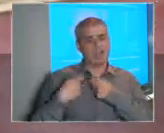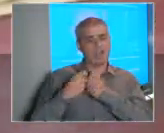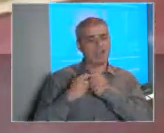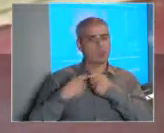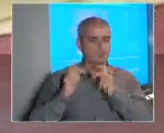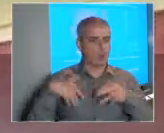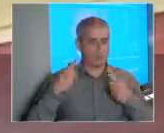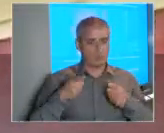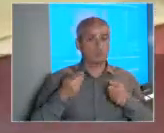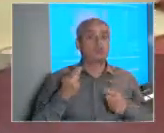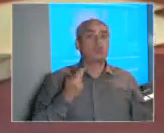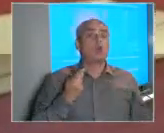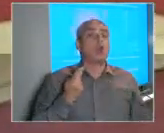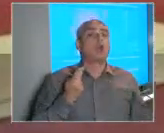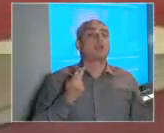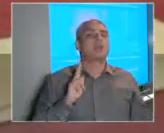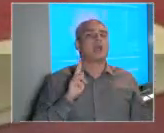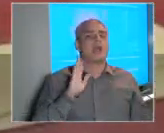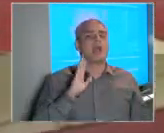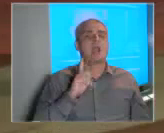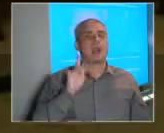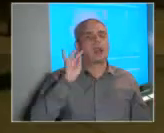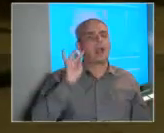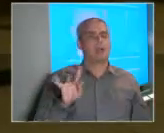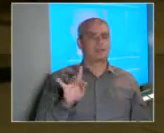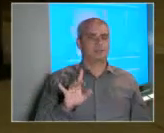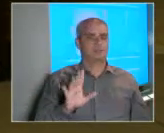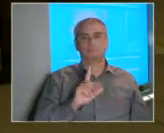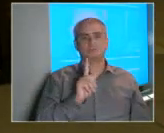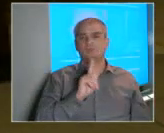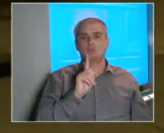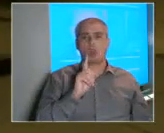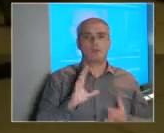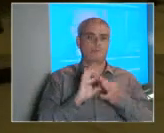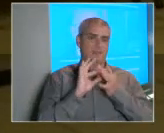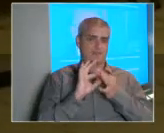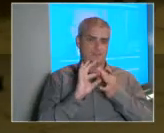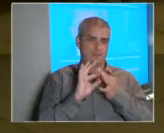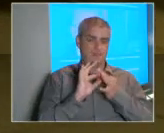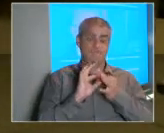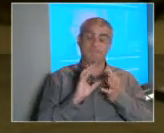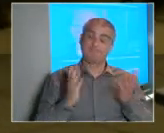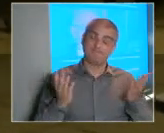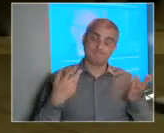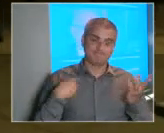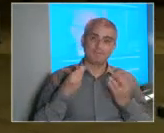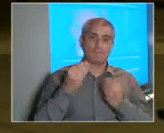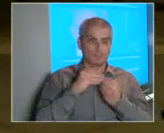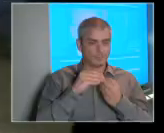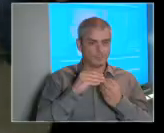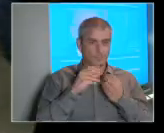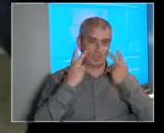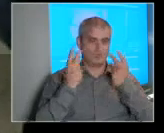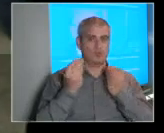שיכולים להיות, אלא יותר זה על האנטי, על מה שמי שלא מתחבר. ואני אוסיף גם את